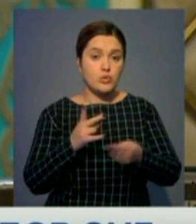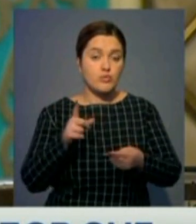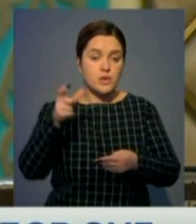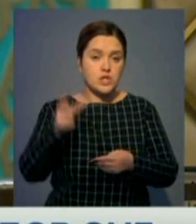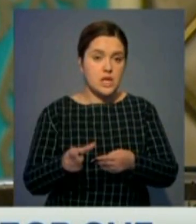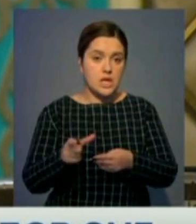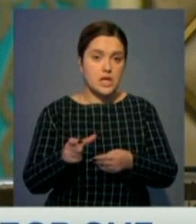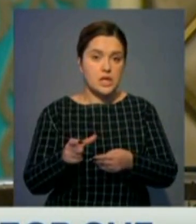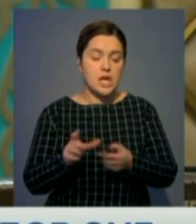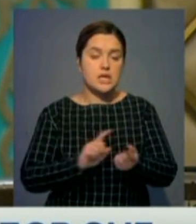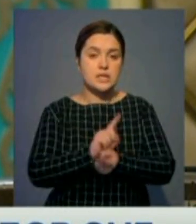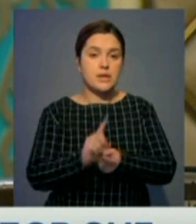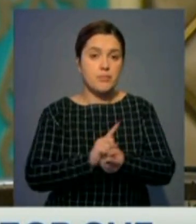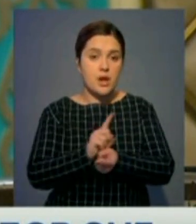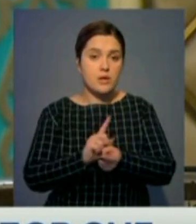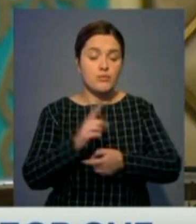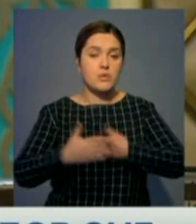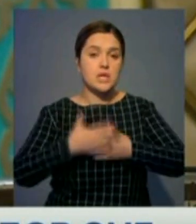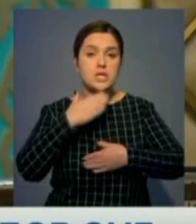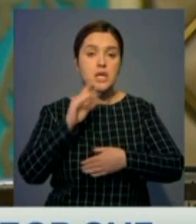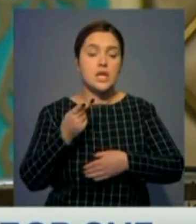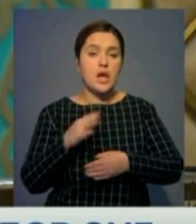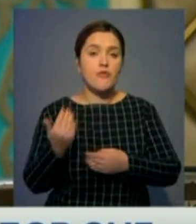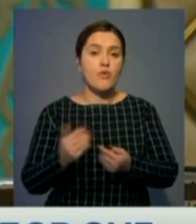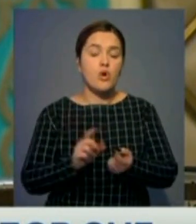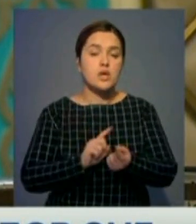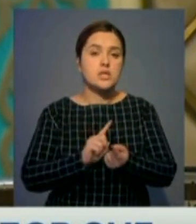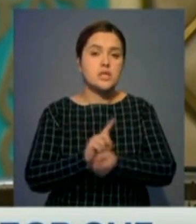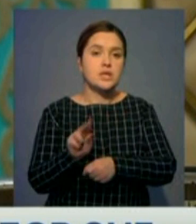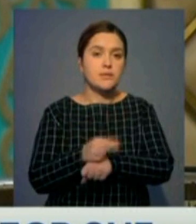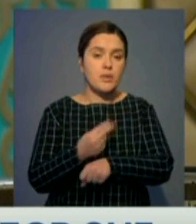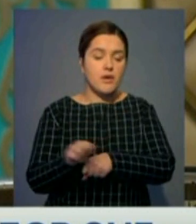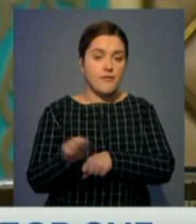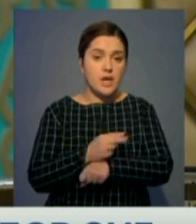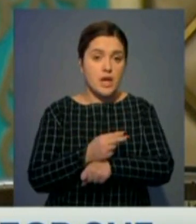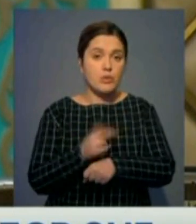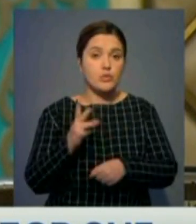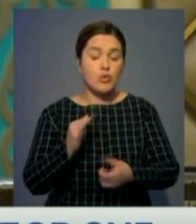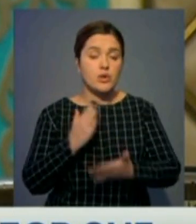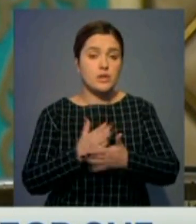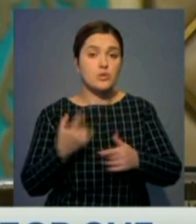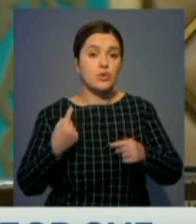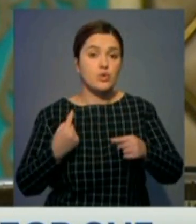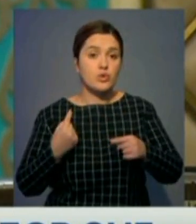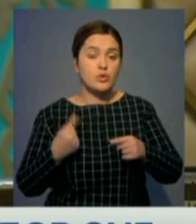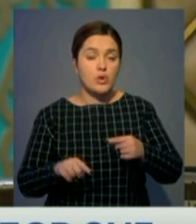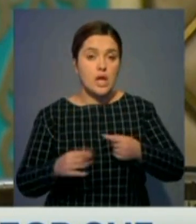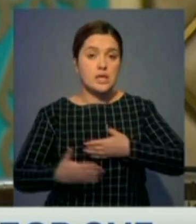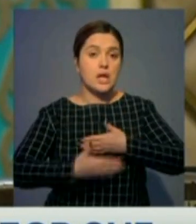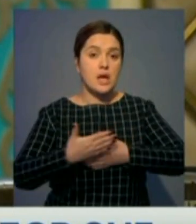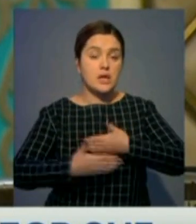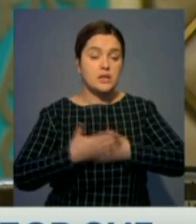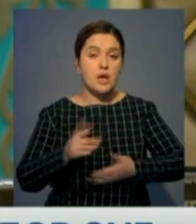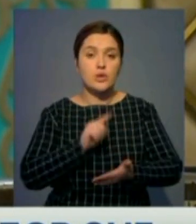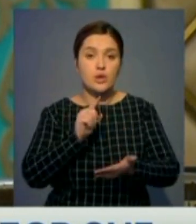было достаточным для его исправления. Но есть и другая функция, которая заключается в том, что это наказание